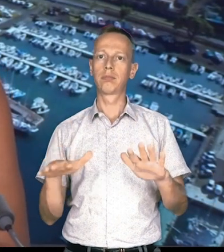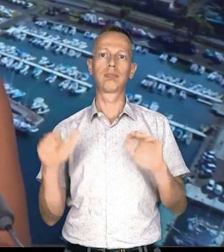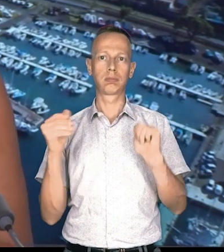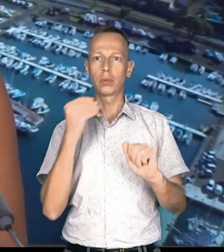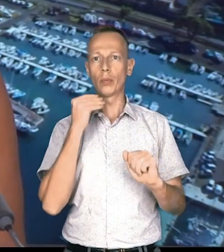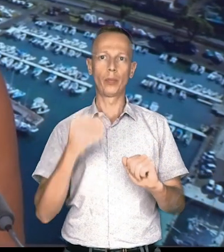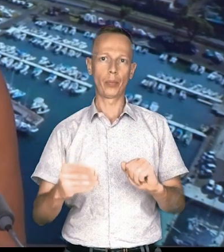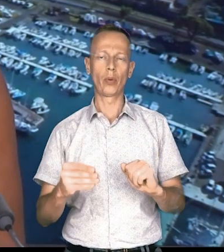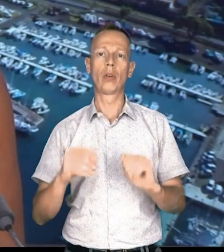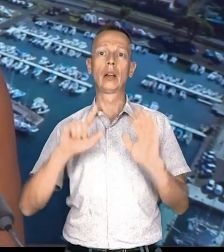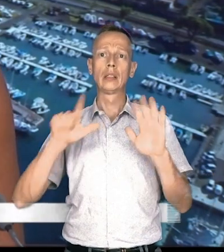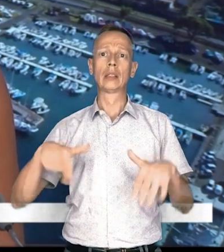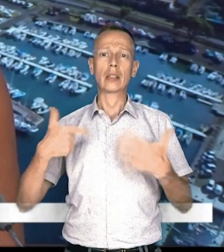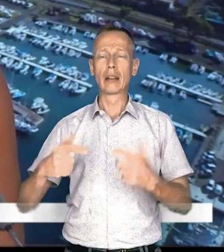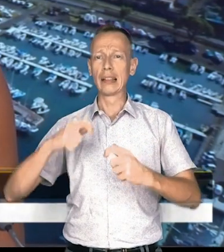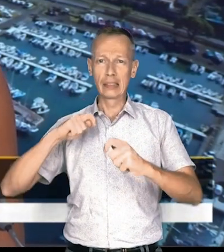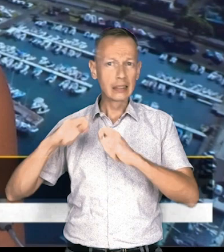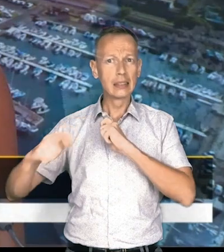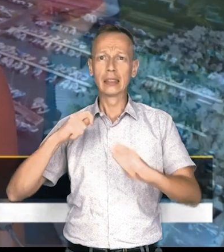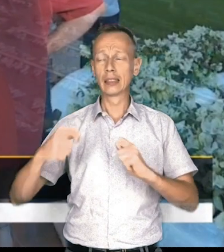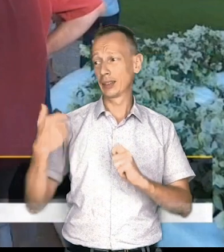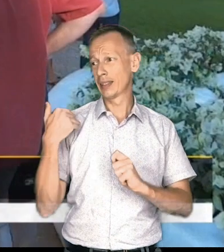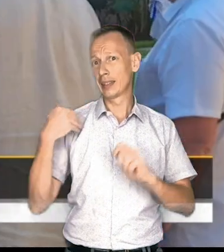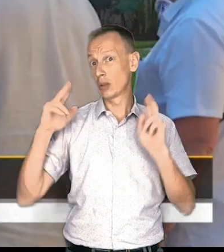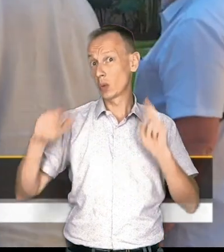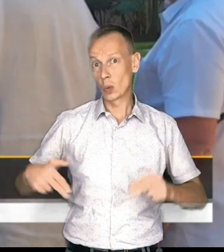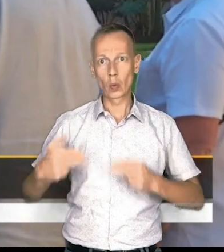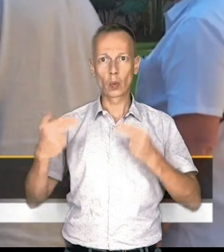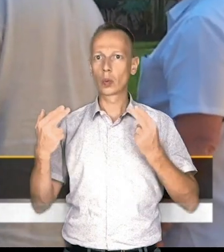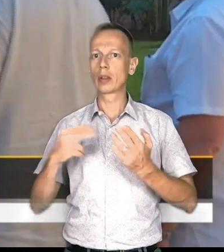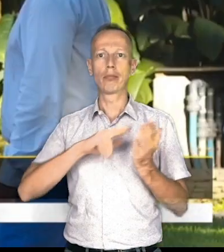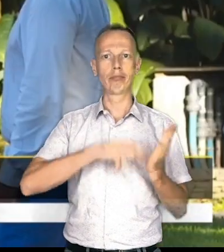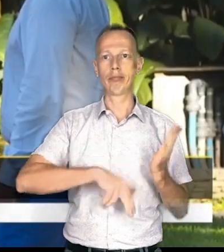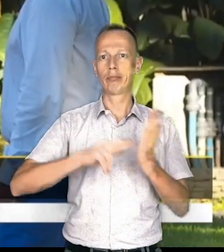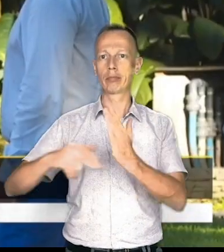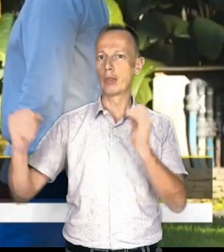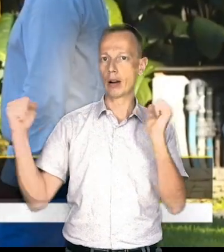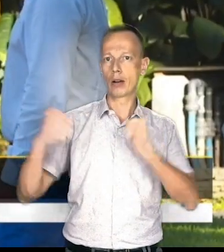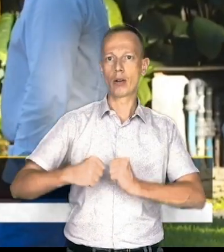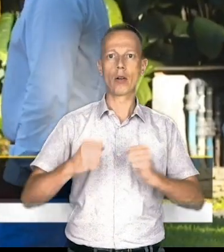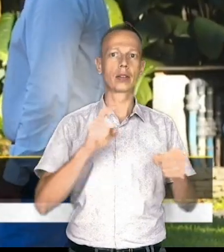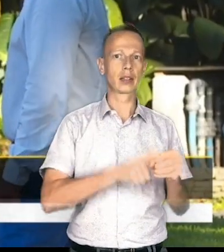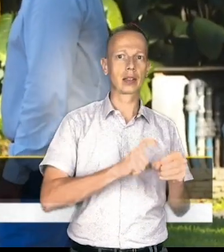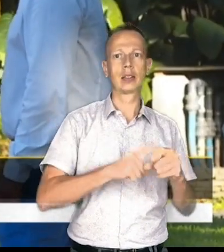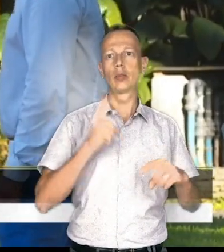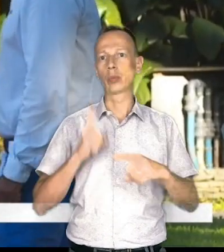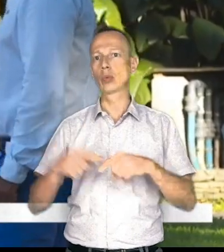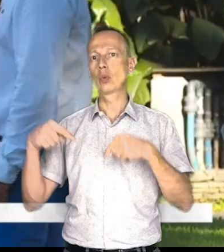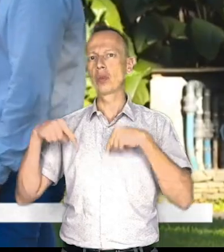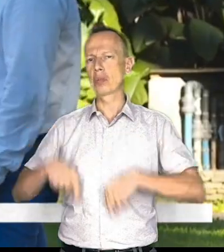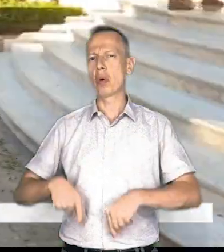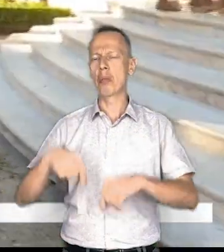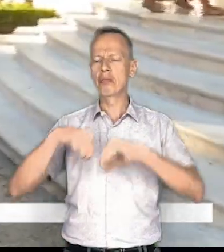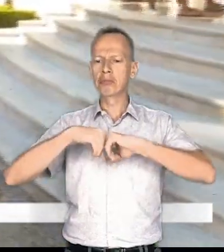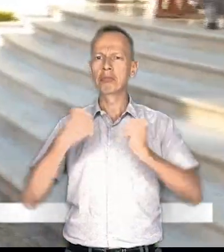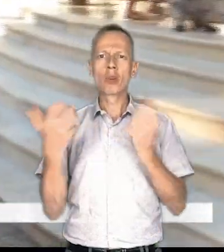tous. La grève générale évitée. Après 7 heures de discussion, un protocole d'accord a été signé cette nuit entre les syndicats et le